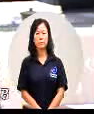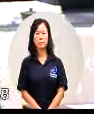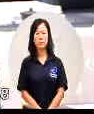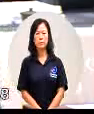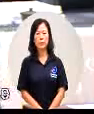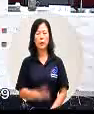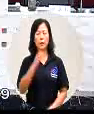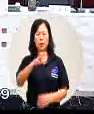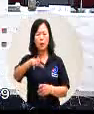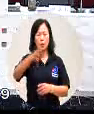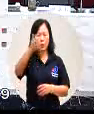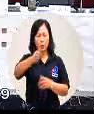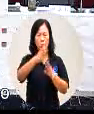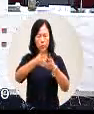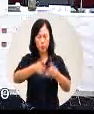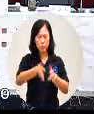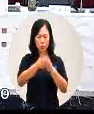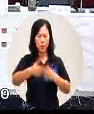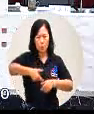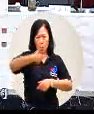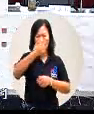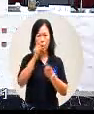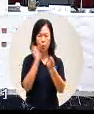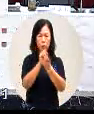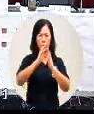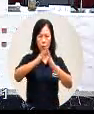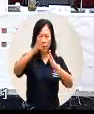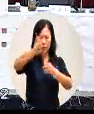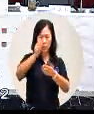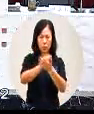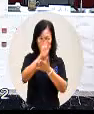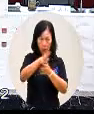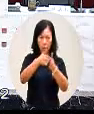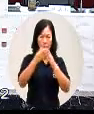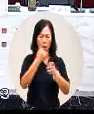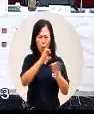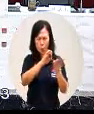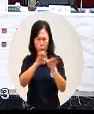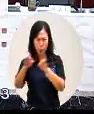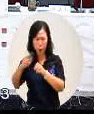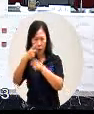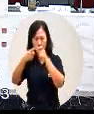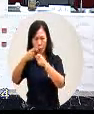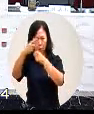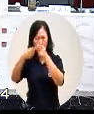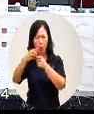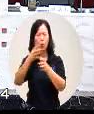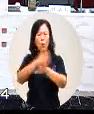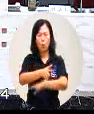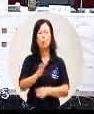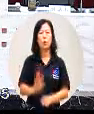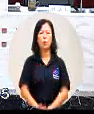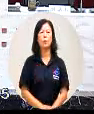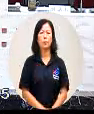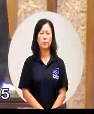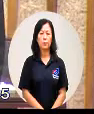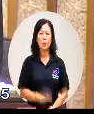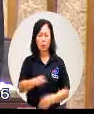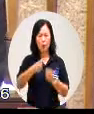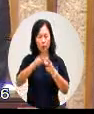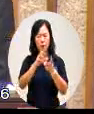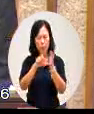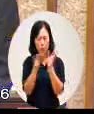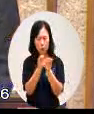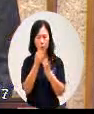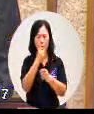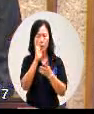哦，局长，你啊，就是重点要紧，甲市长报告是咩啦？ 是， 无、哦、你这个拖下一年，一年过啊，好不好？ 好、哦，这个我们应该最近就